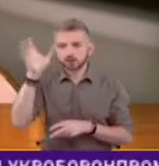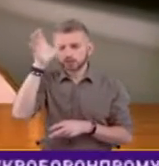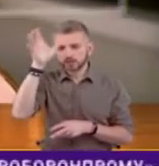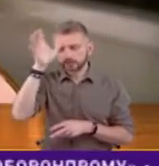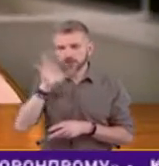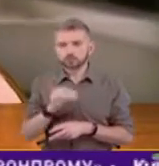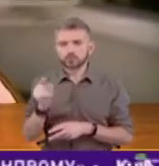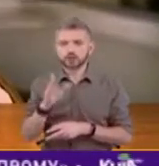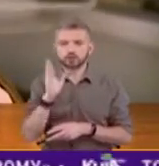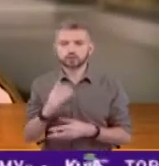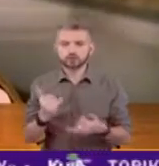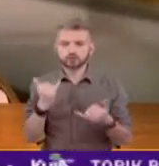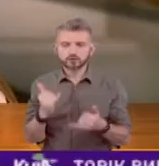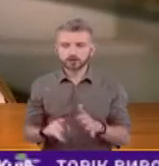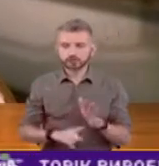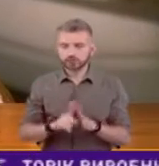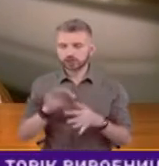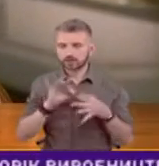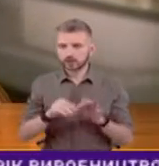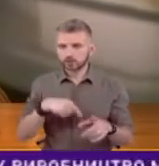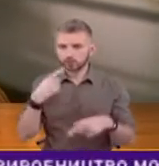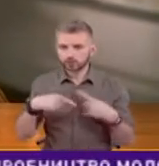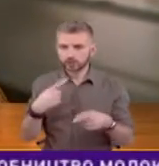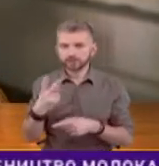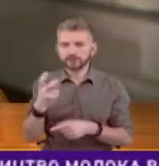неї будемо вже зараз розпочинати детально говорити. Тож